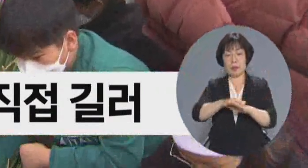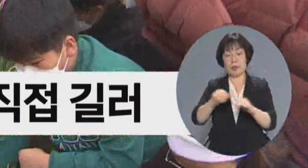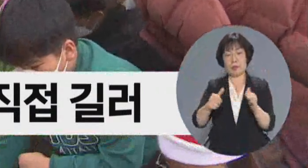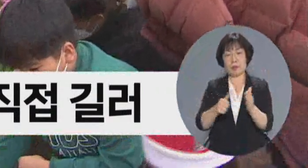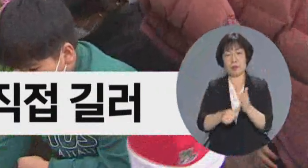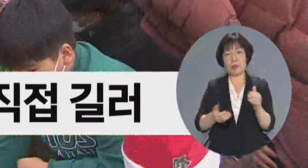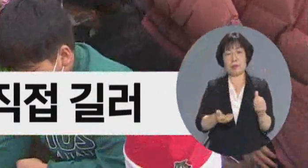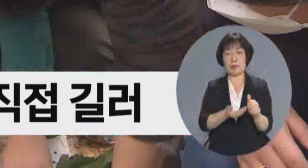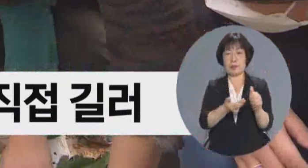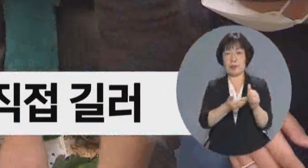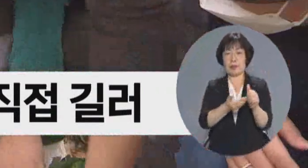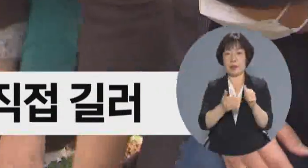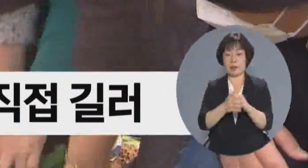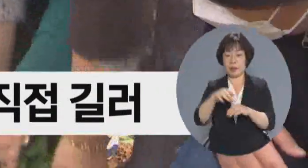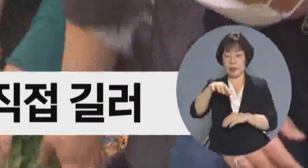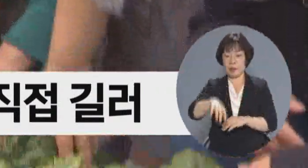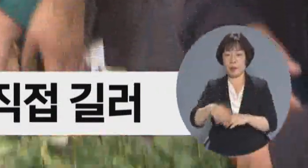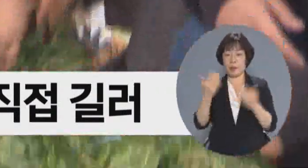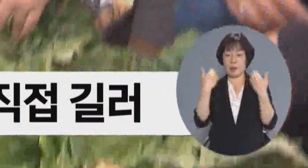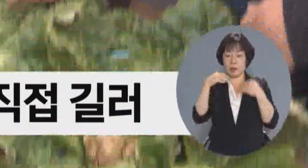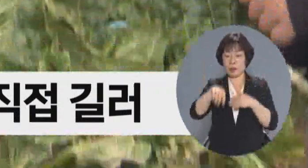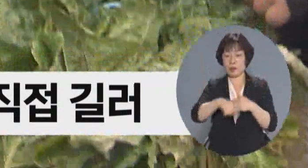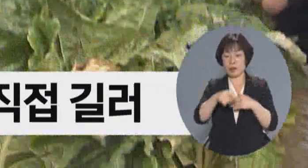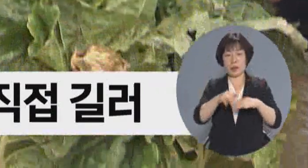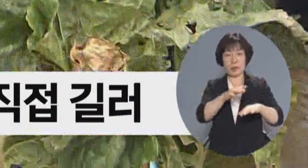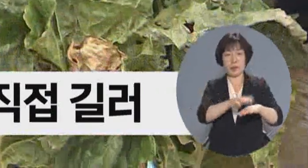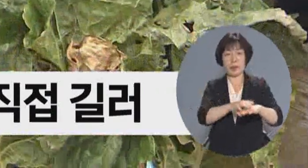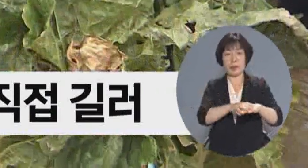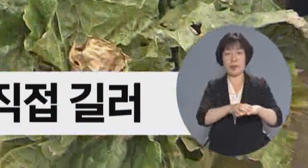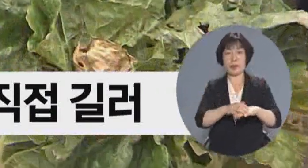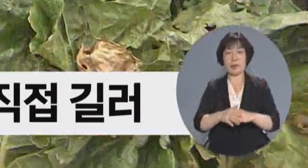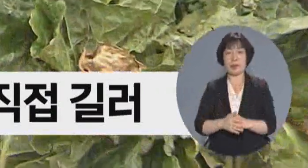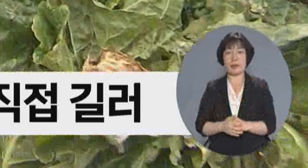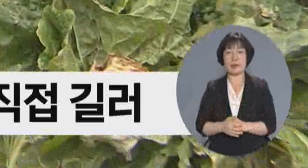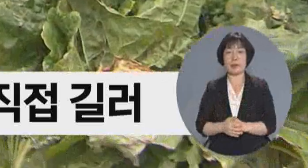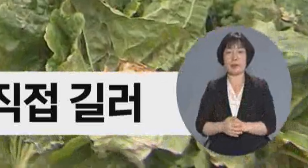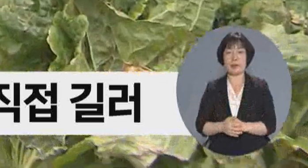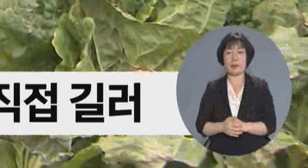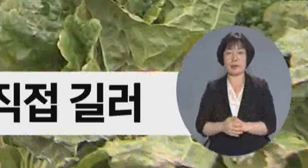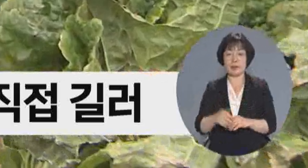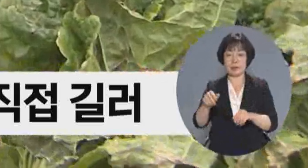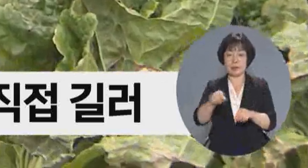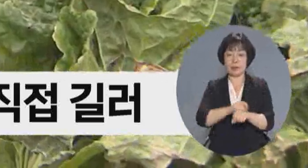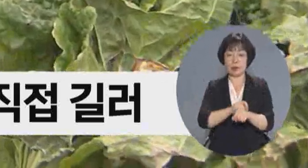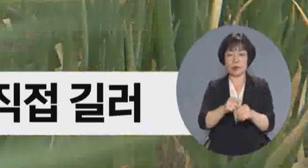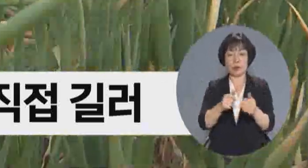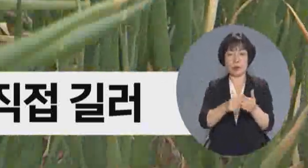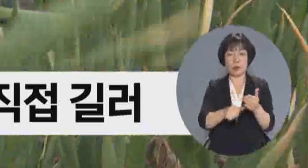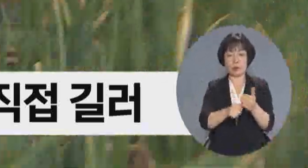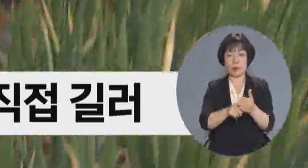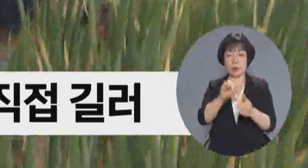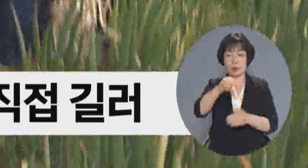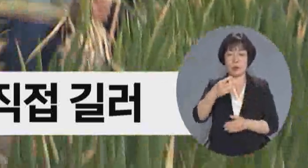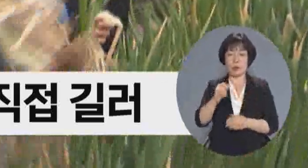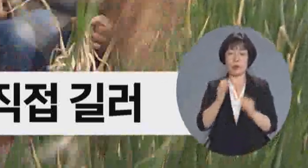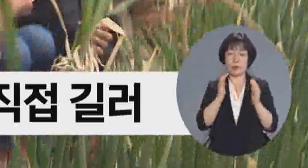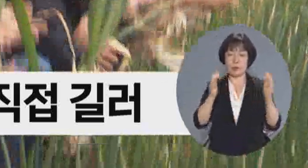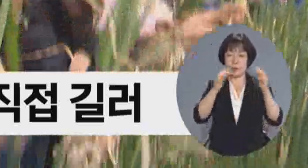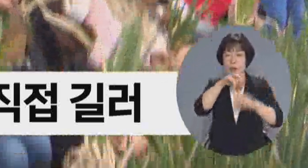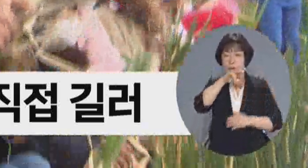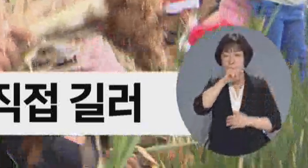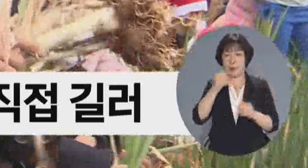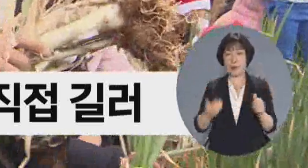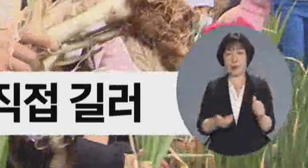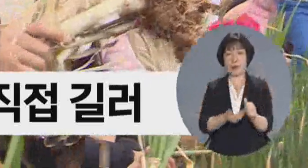기릅니다. 장소는 교정 한켠에 마련된 텃밭. 진도 특산물인 울금과 배추, 대파 등을